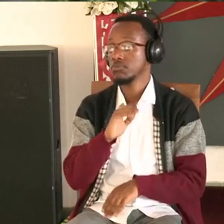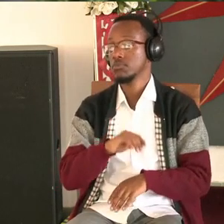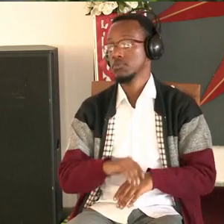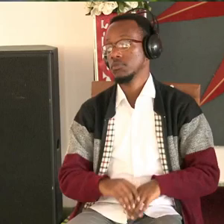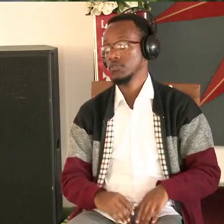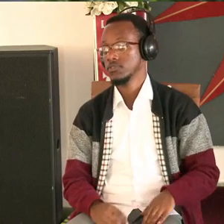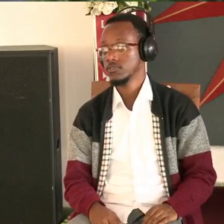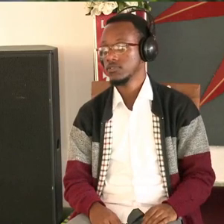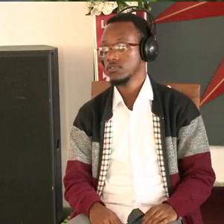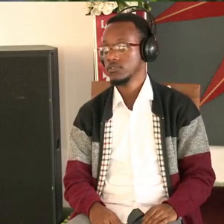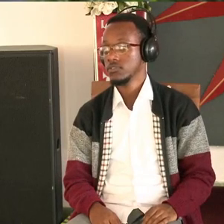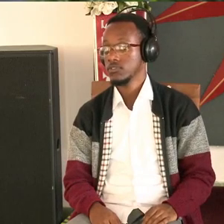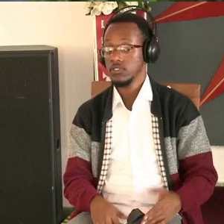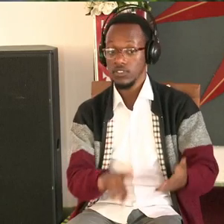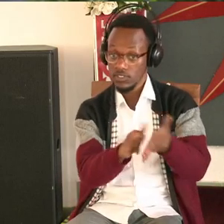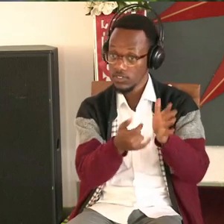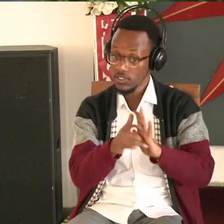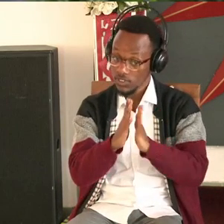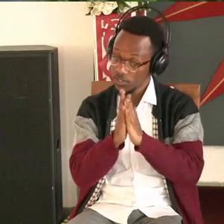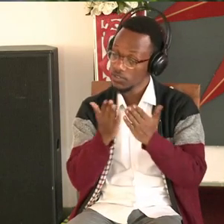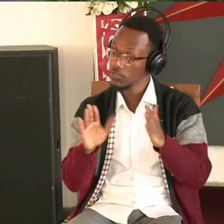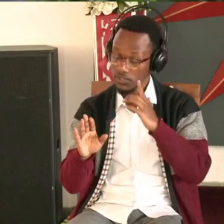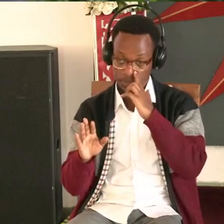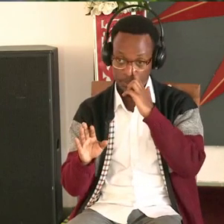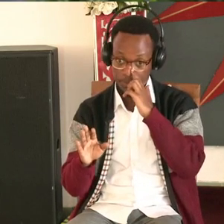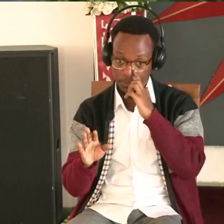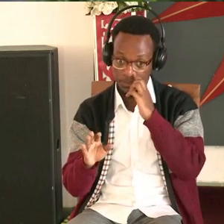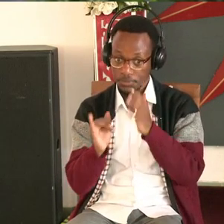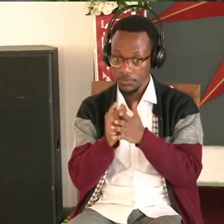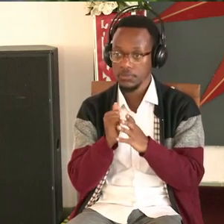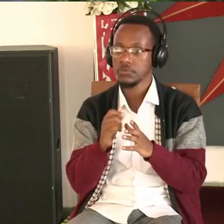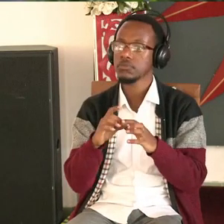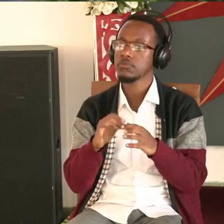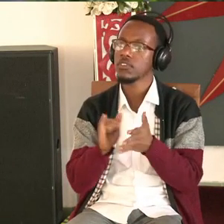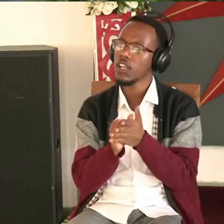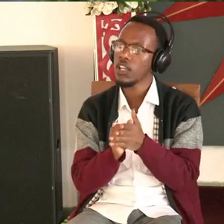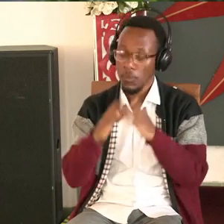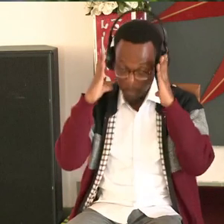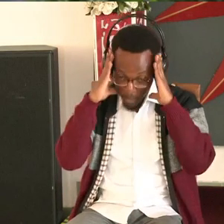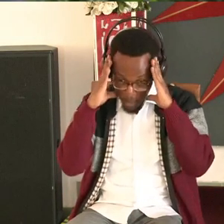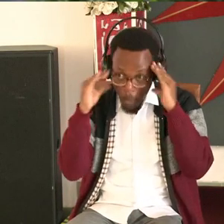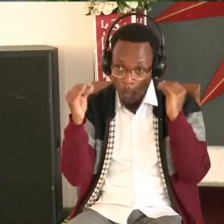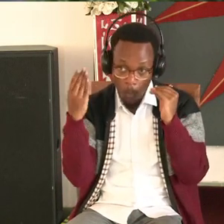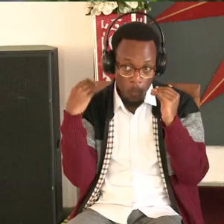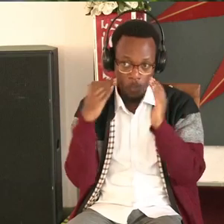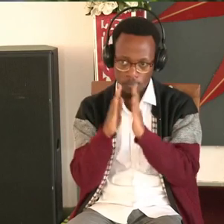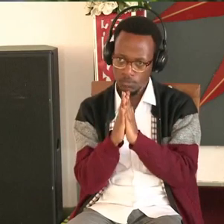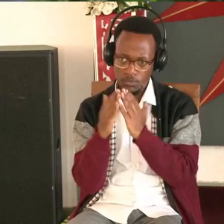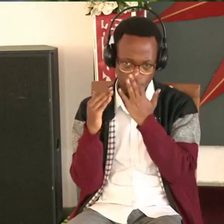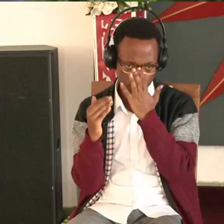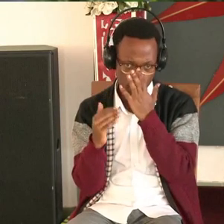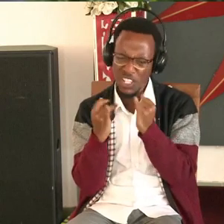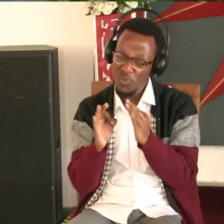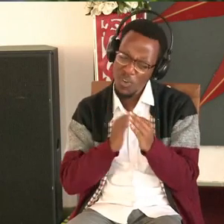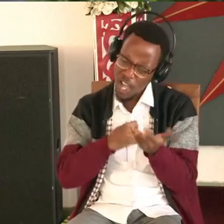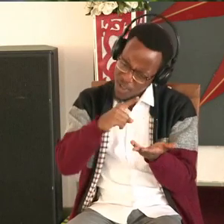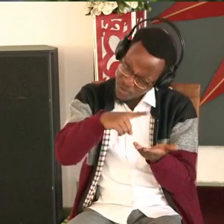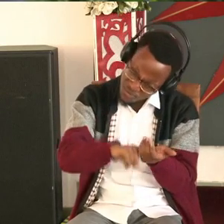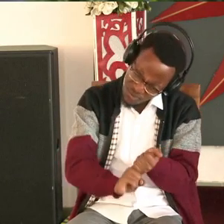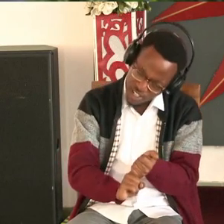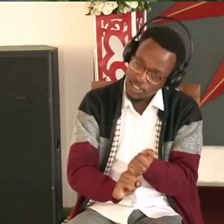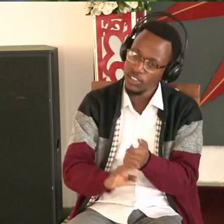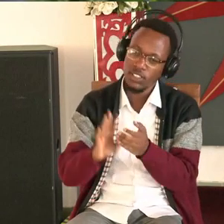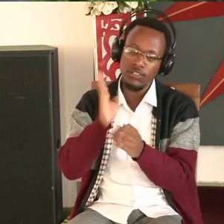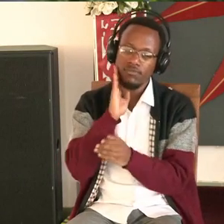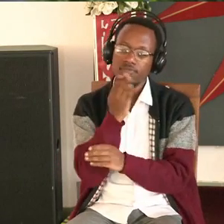unyigishe. C'était déjà la prière. Bose iri ni isengesho rya Mose, ryari isengesho rya Mose. Si j'ai trouvé grâce. Ngo niba